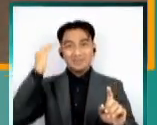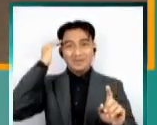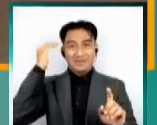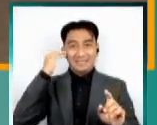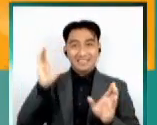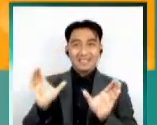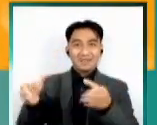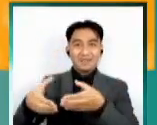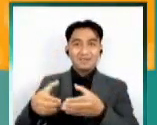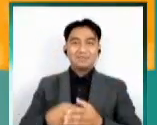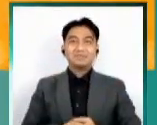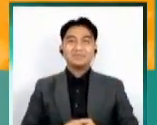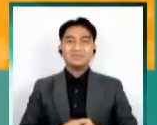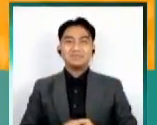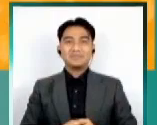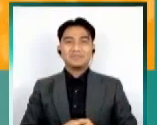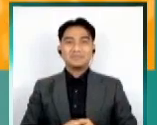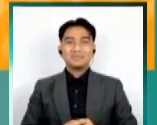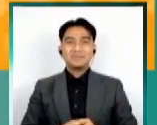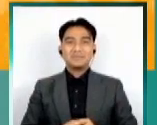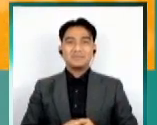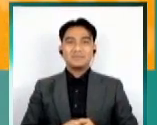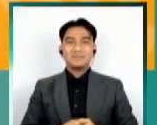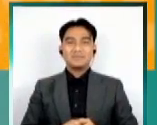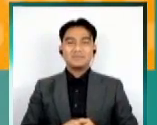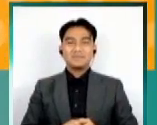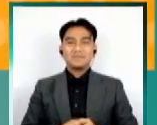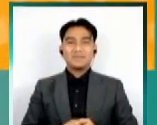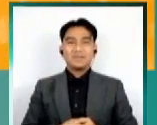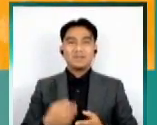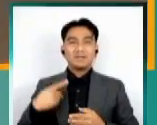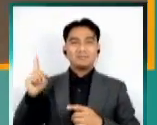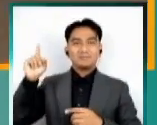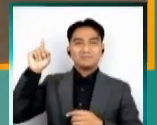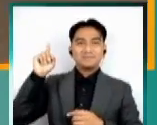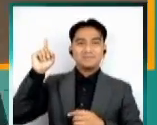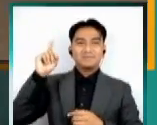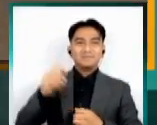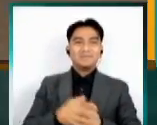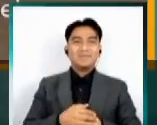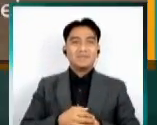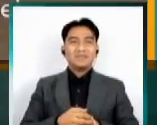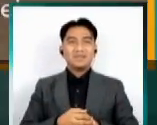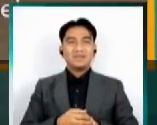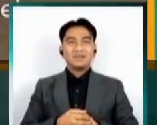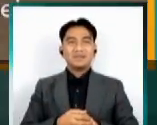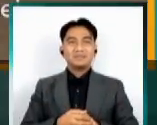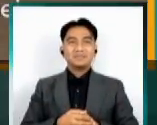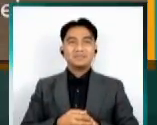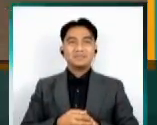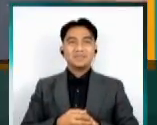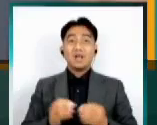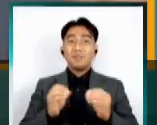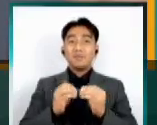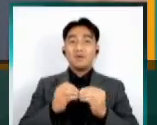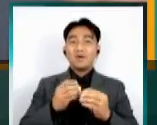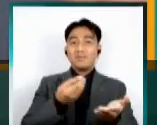Go. Would you have more money or more time? 1, 2, 3. More time.